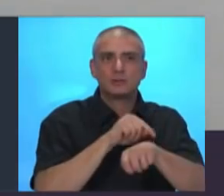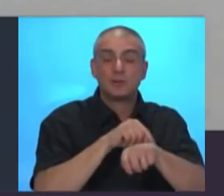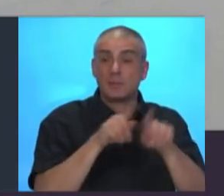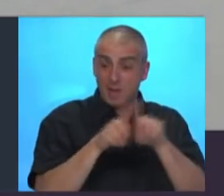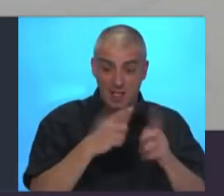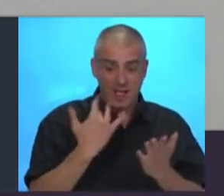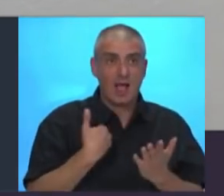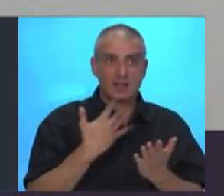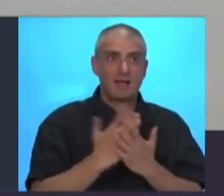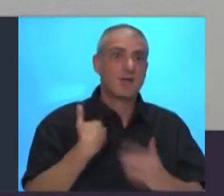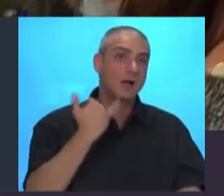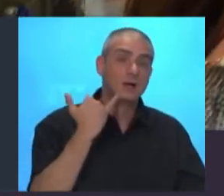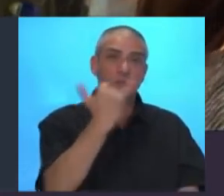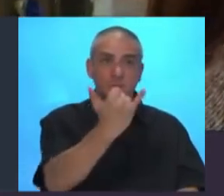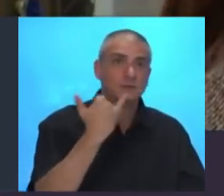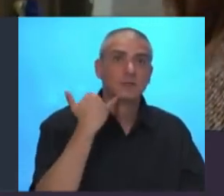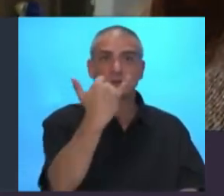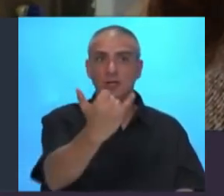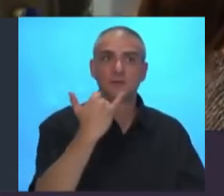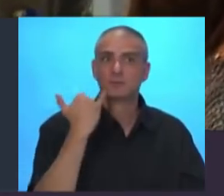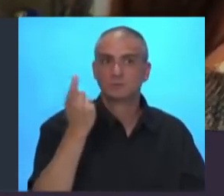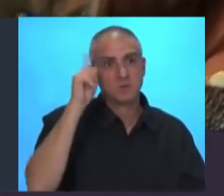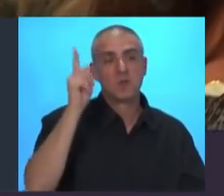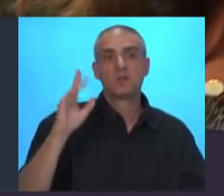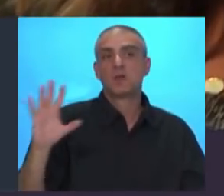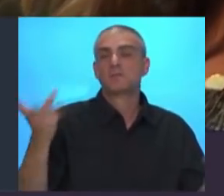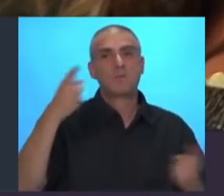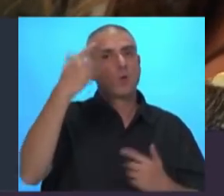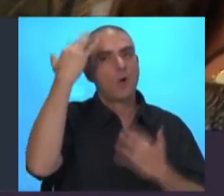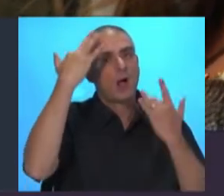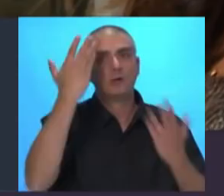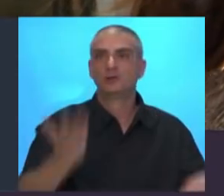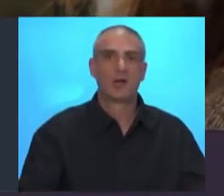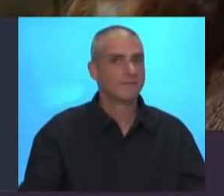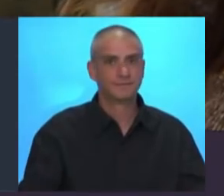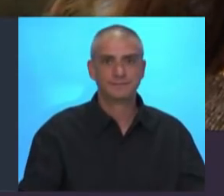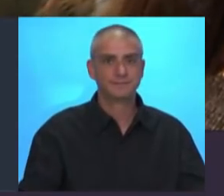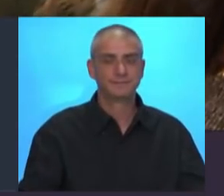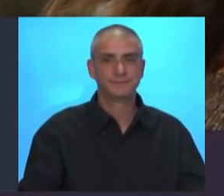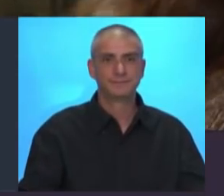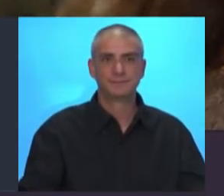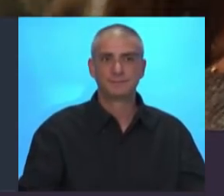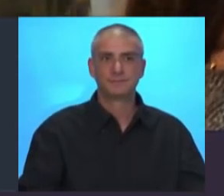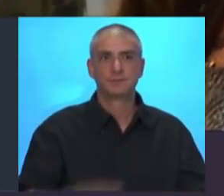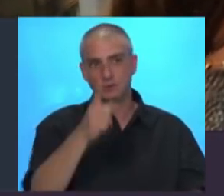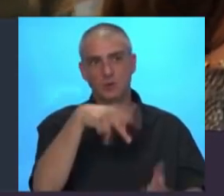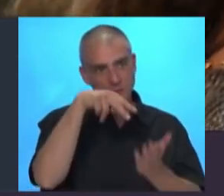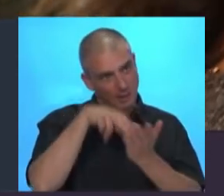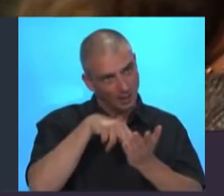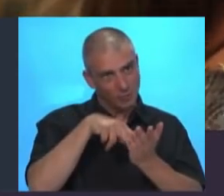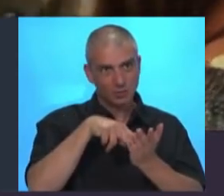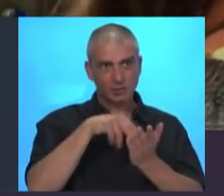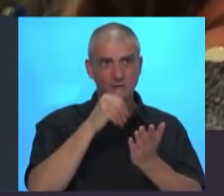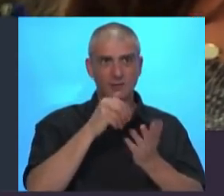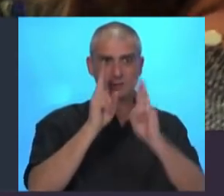אני הייתי מתקשרת, לא יודעת מה הייתה המחשבה שלו, שהוא יעמוד,